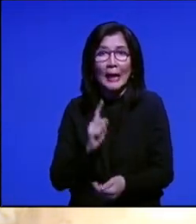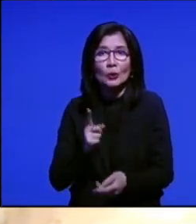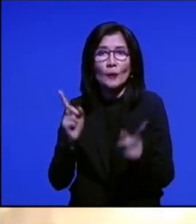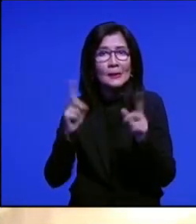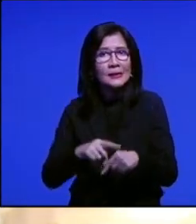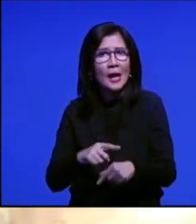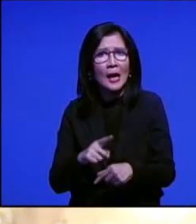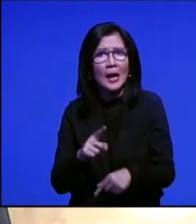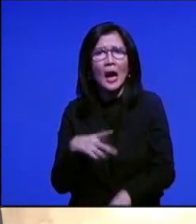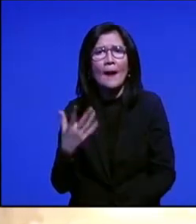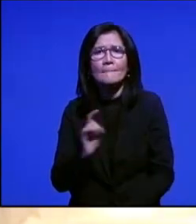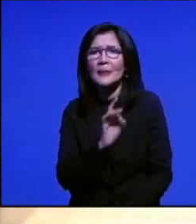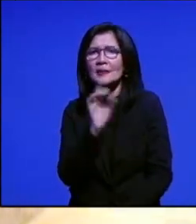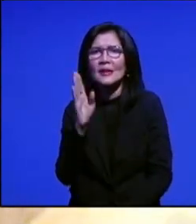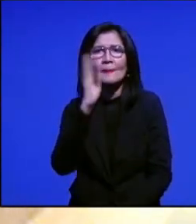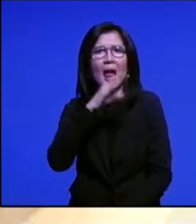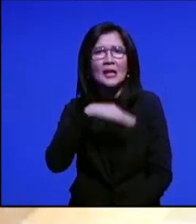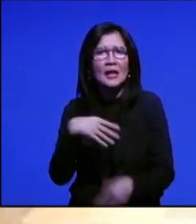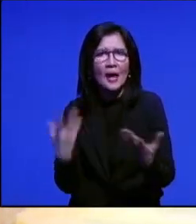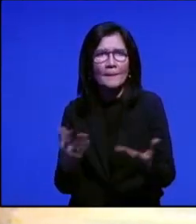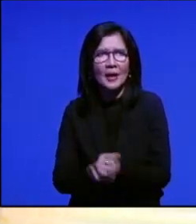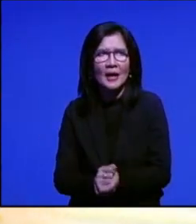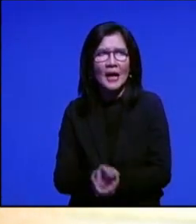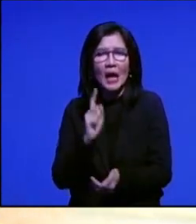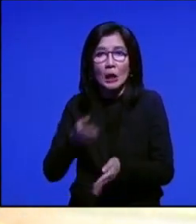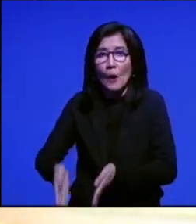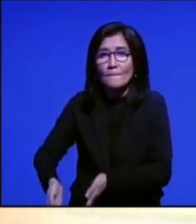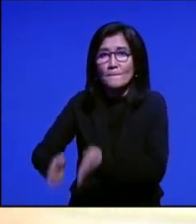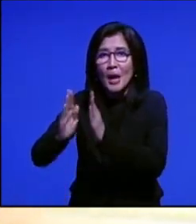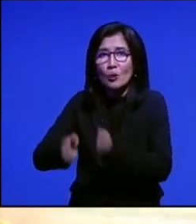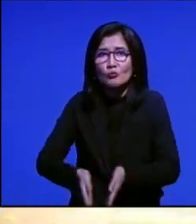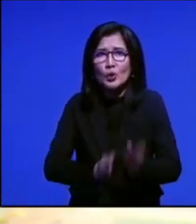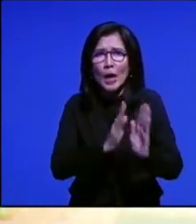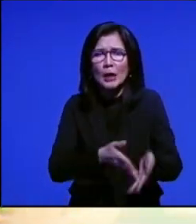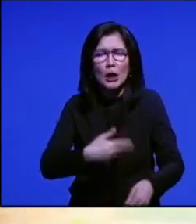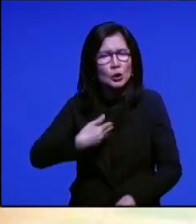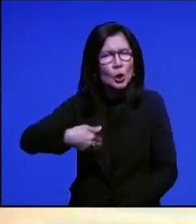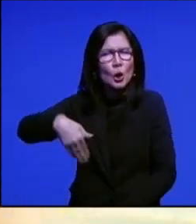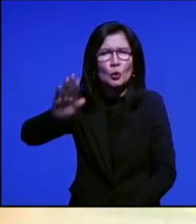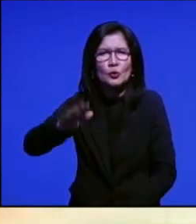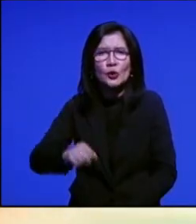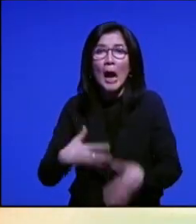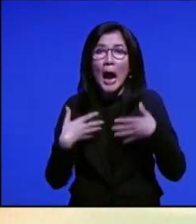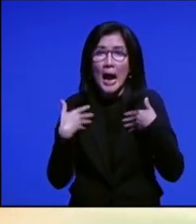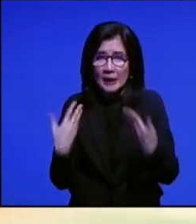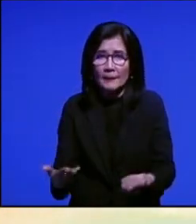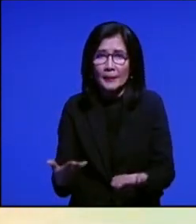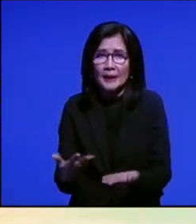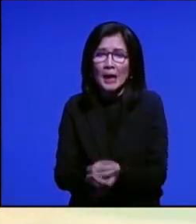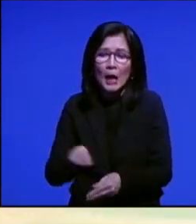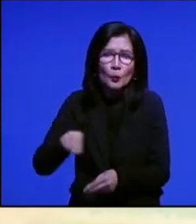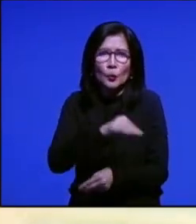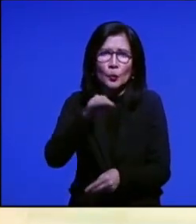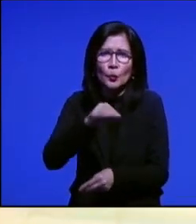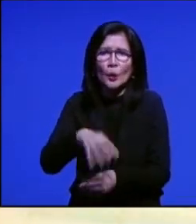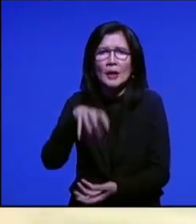disebabkan berbagai faktor, salah satunya adalah pembangunan yang terus-menerus yang menyebabkan habitat asli ular kobra terganggu.